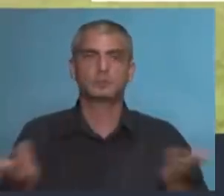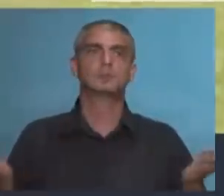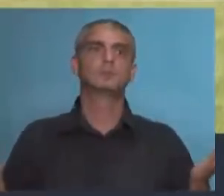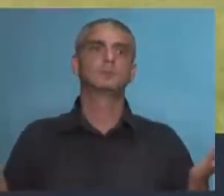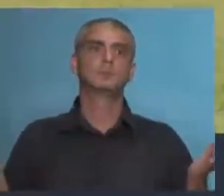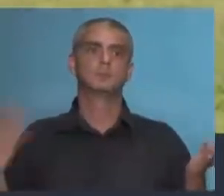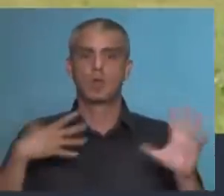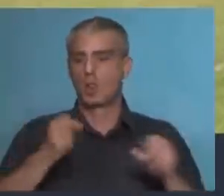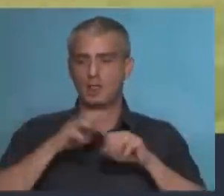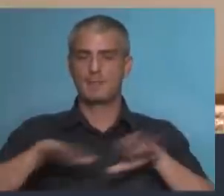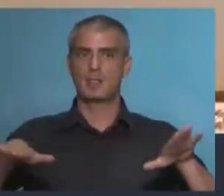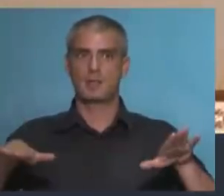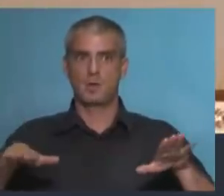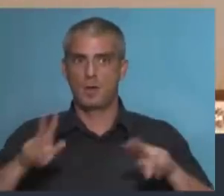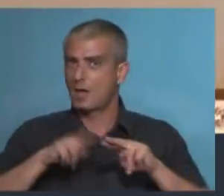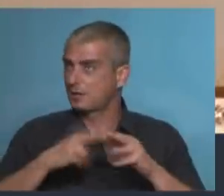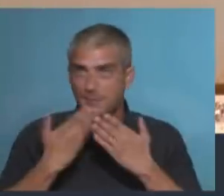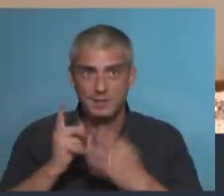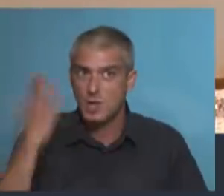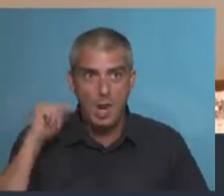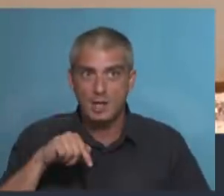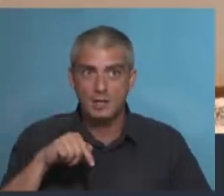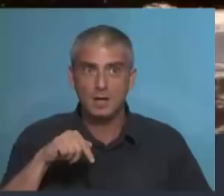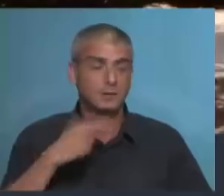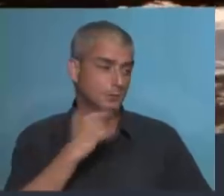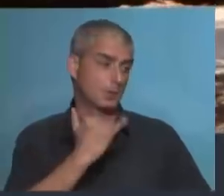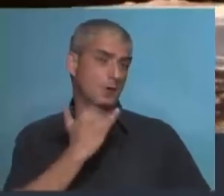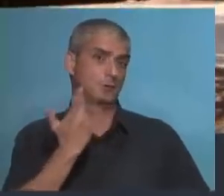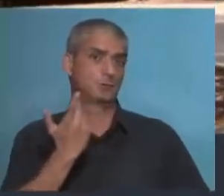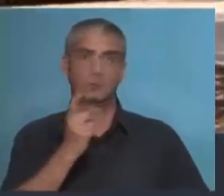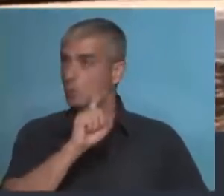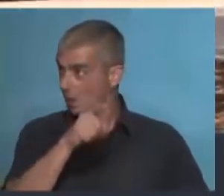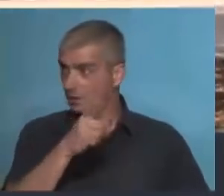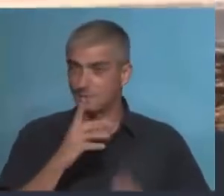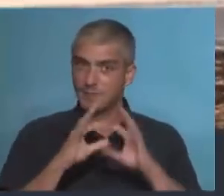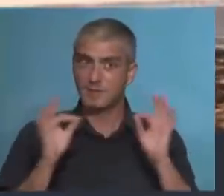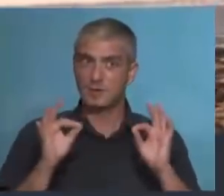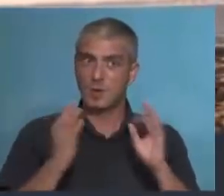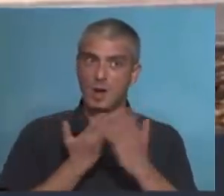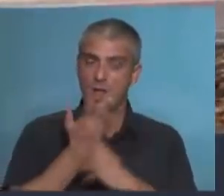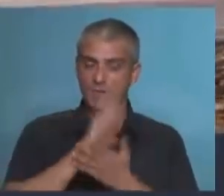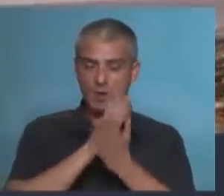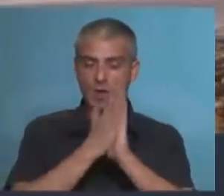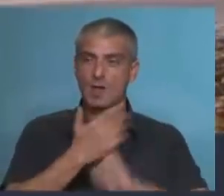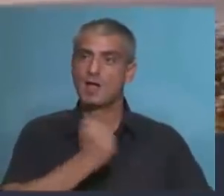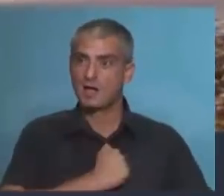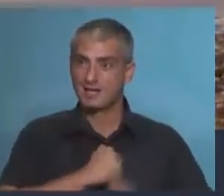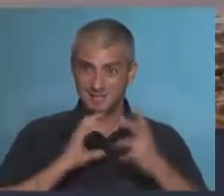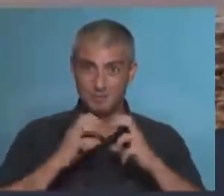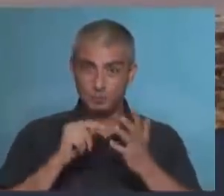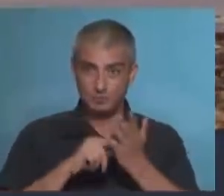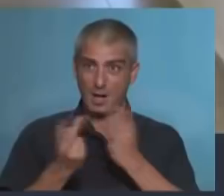לוקחים איתנו אדמות. אחרת בית כנסת לא היה כאן. נכון. יכול להיות ואתם תתחילו לעבור תהליך של הדתה בקיבוץ כתוצאה מקליטת